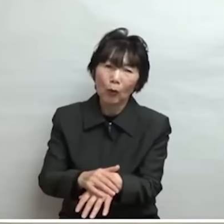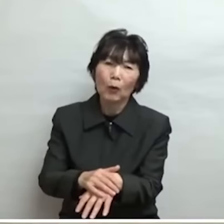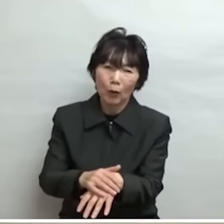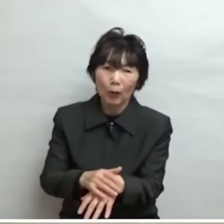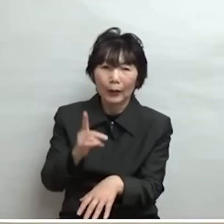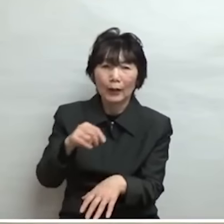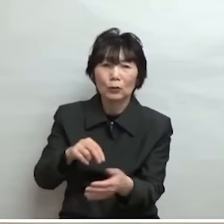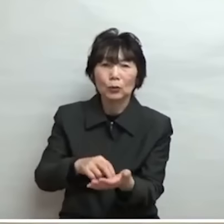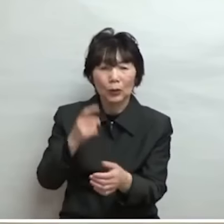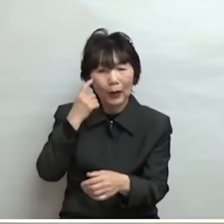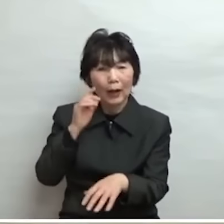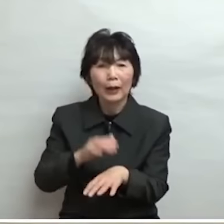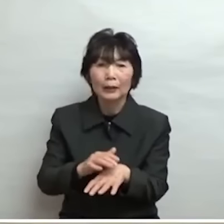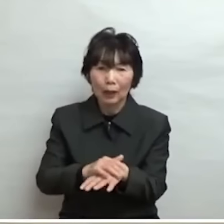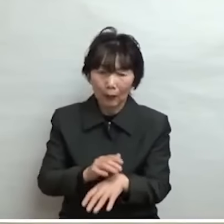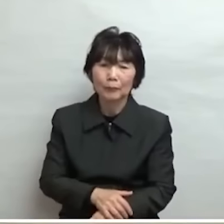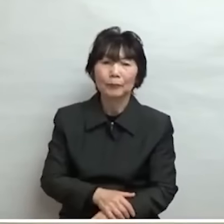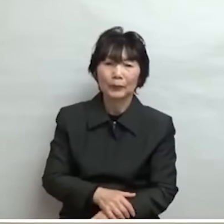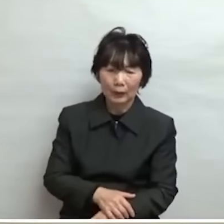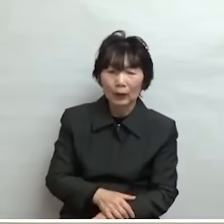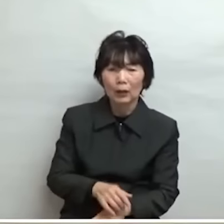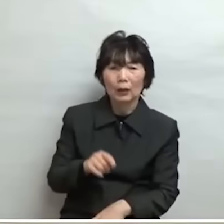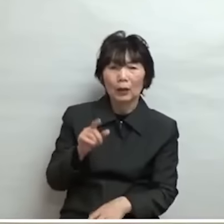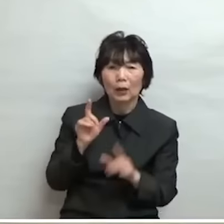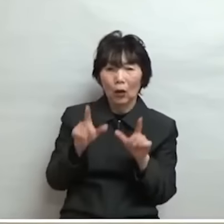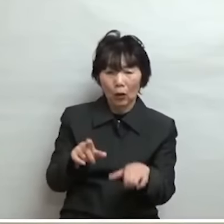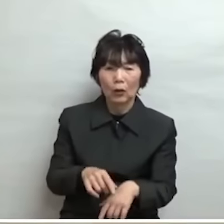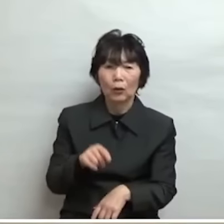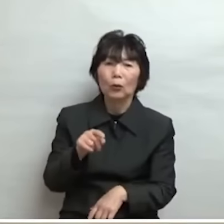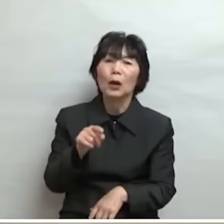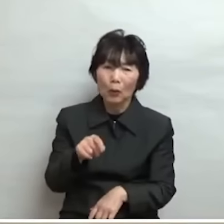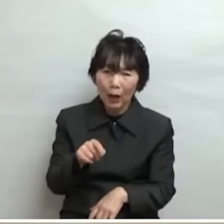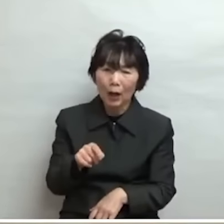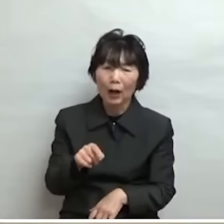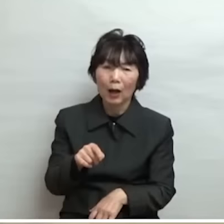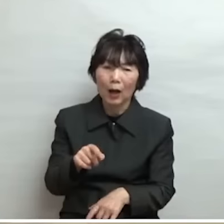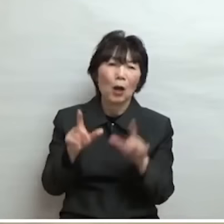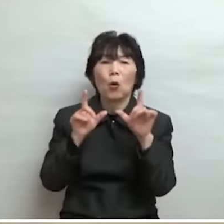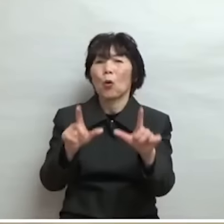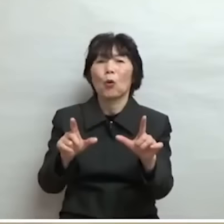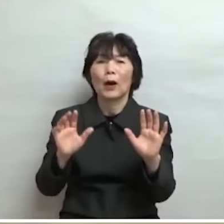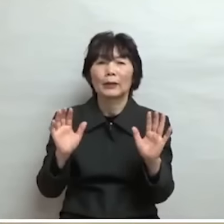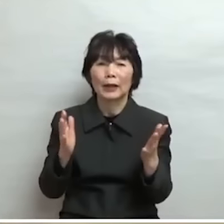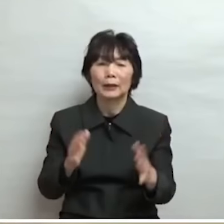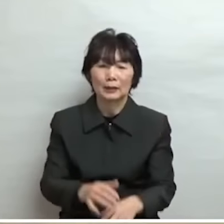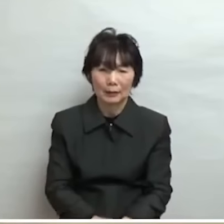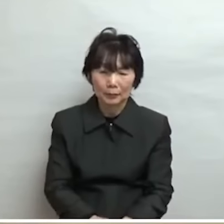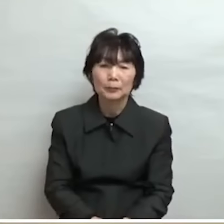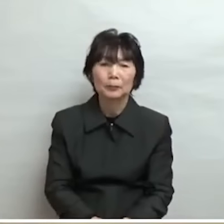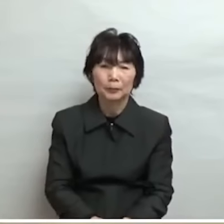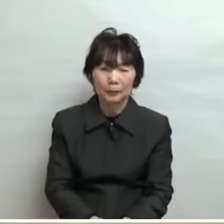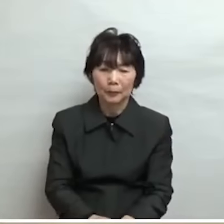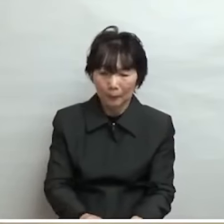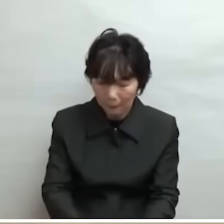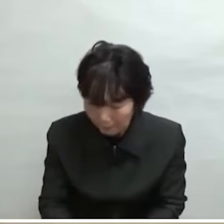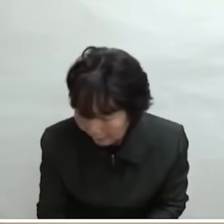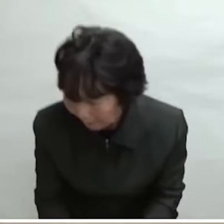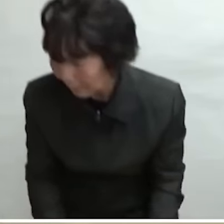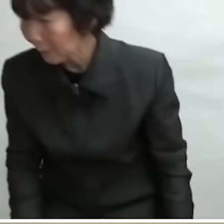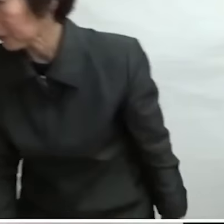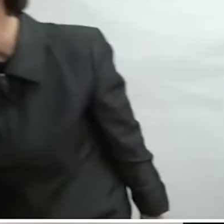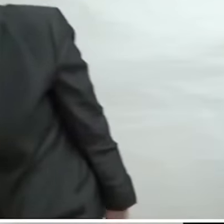か。 これについては当事者間の話になりますので、こちらから公表するつもりはございません。 はい、わかりました。あ